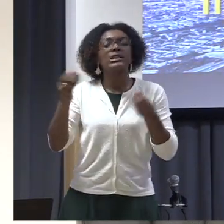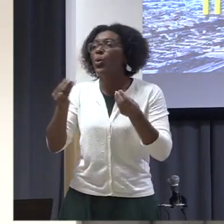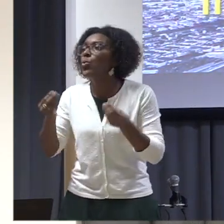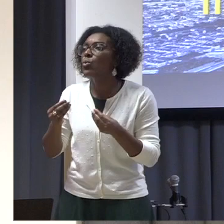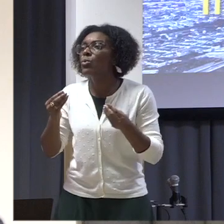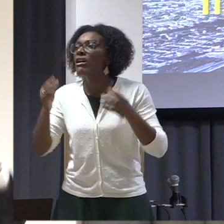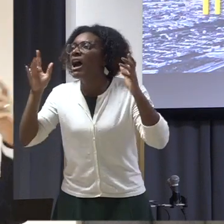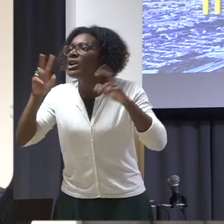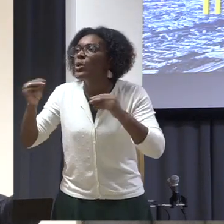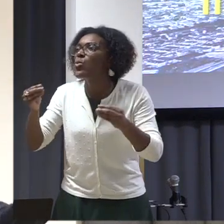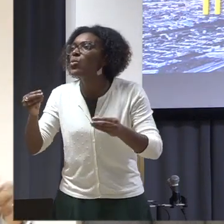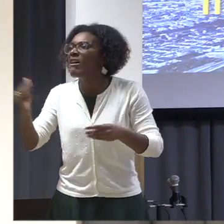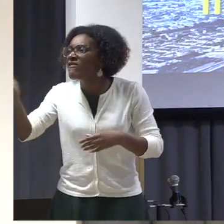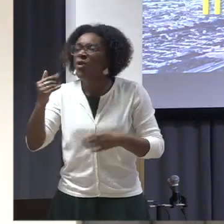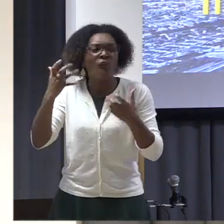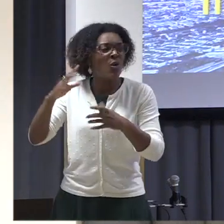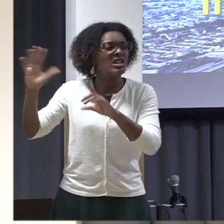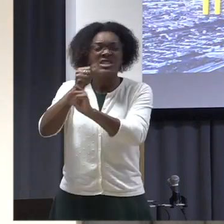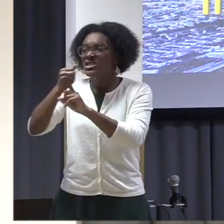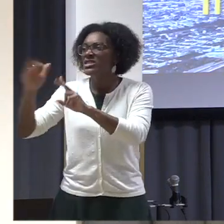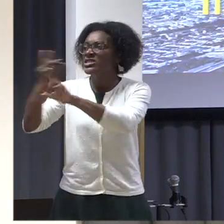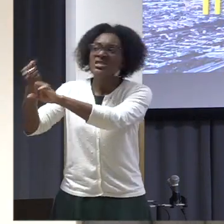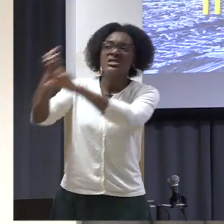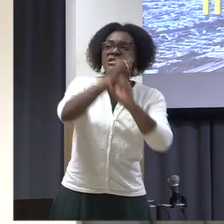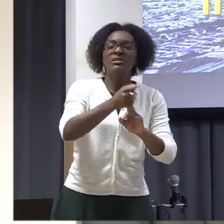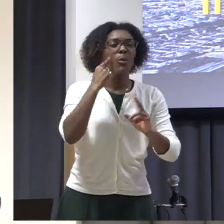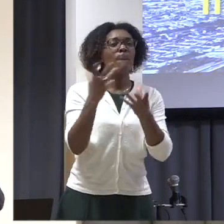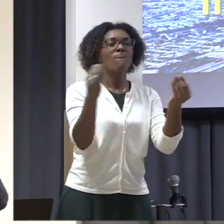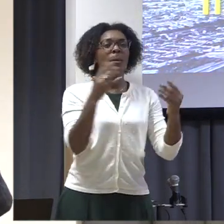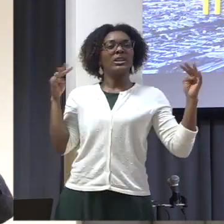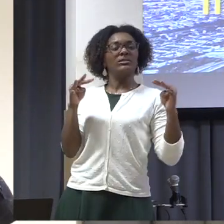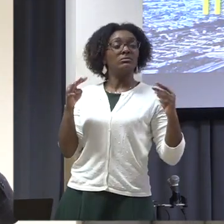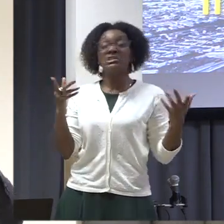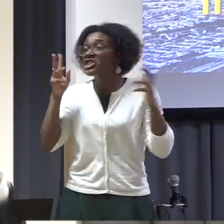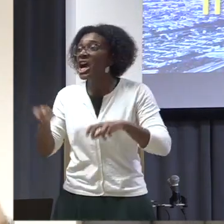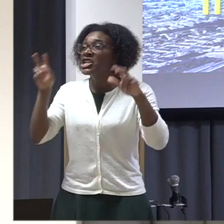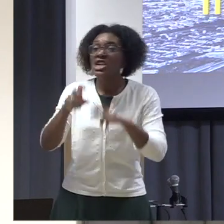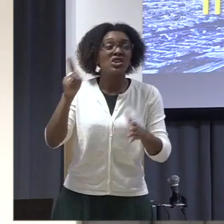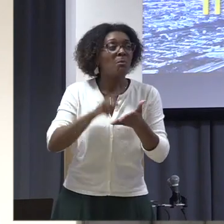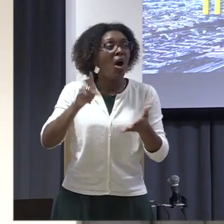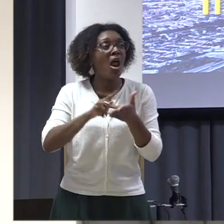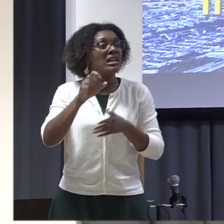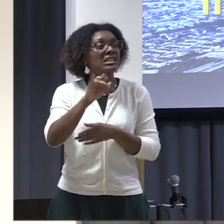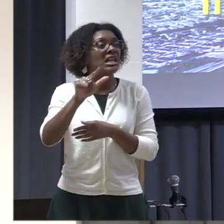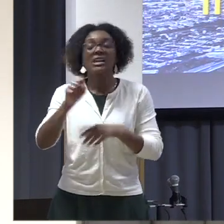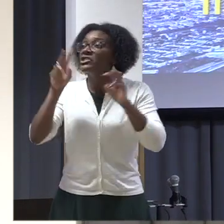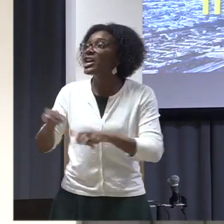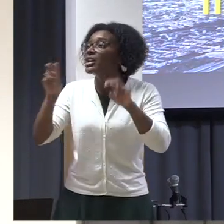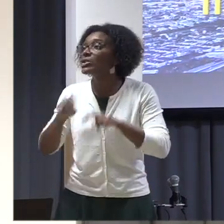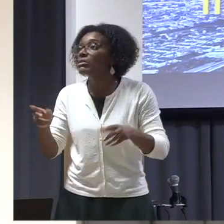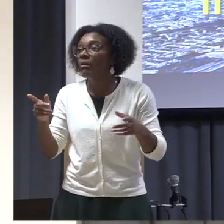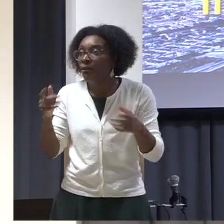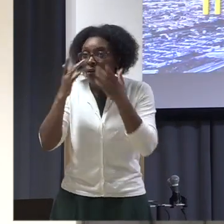amener vers le peuple merci ce n'est ne les ai pas et ne les ayant pas trouvé il